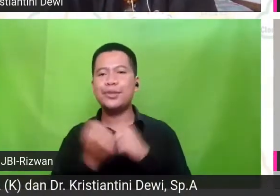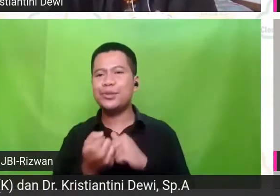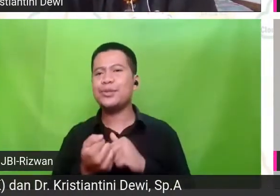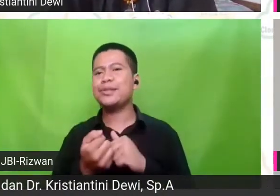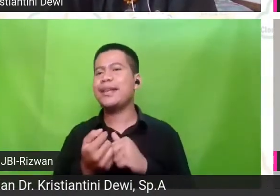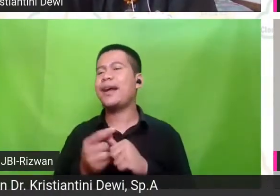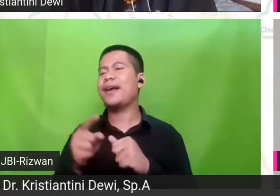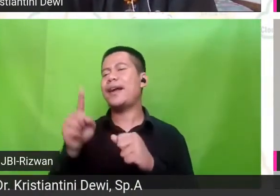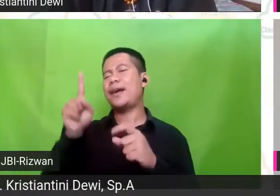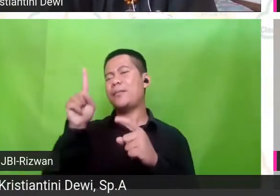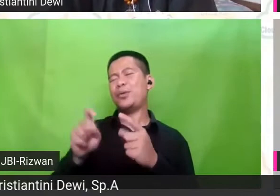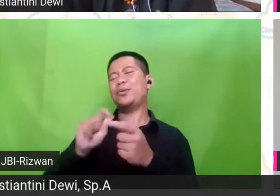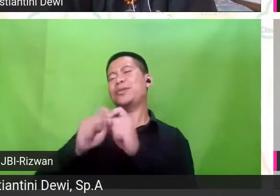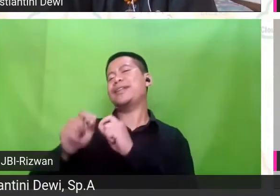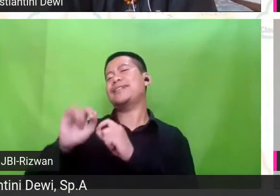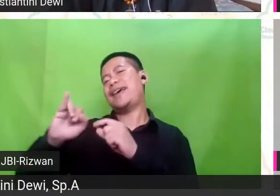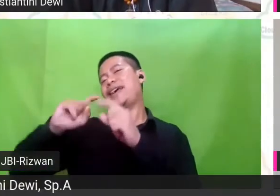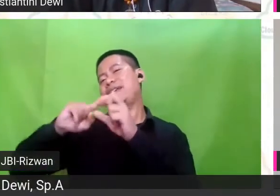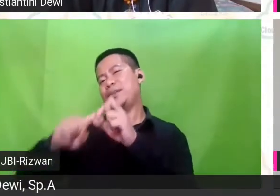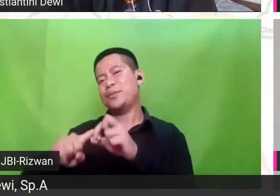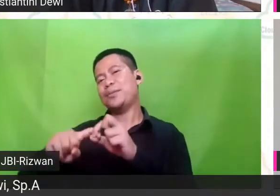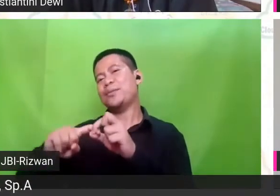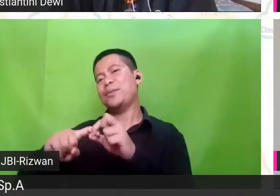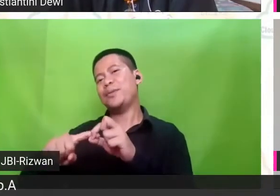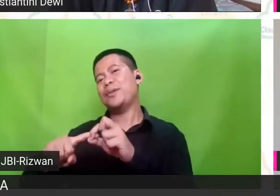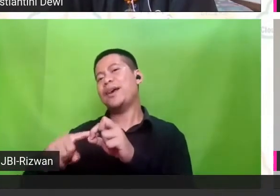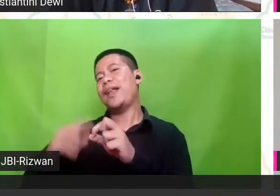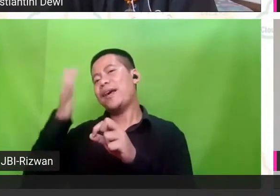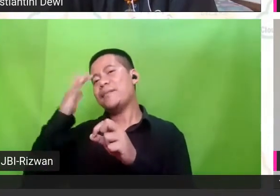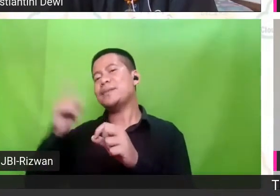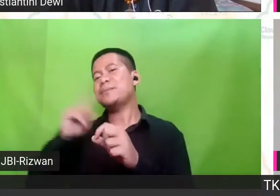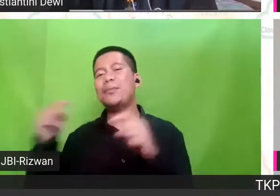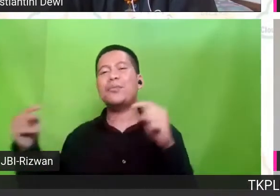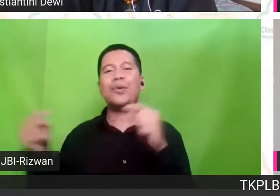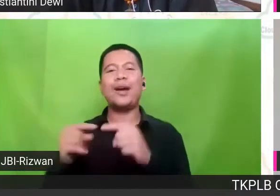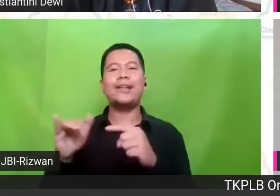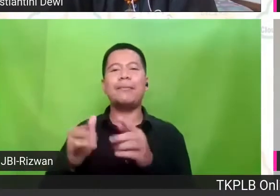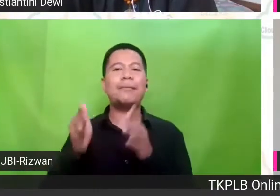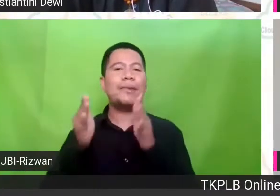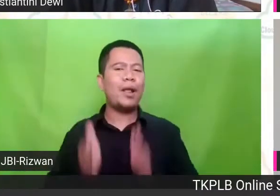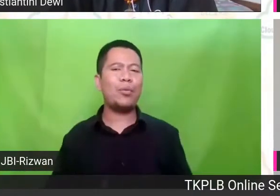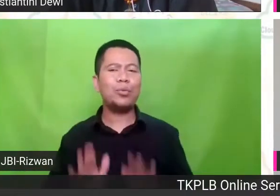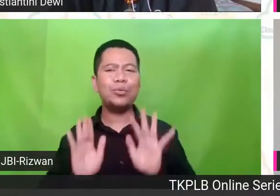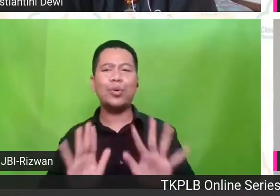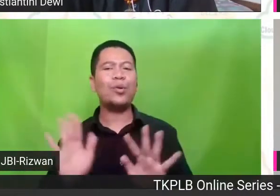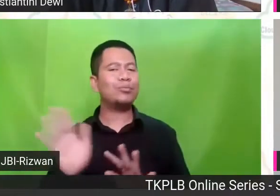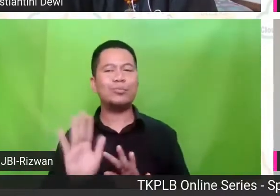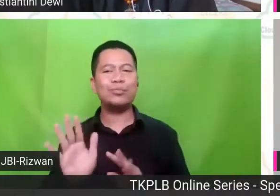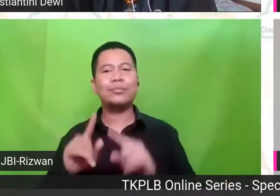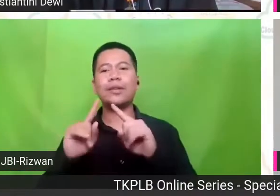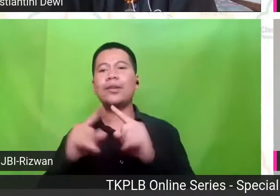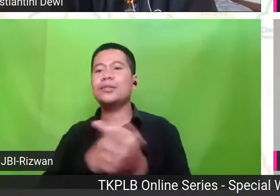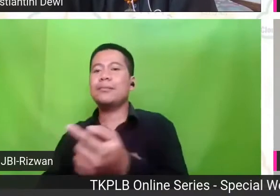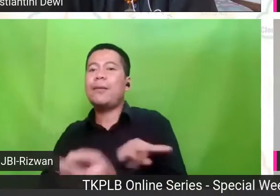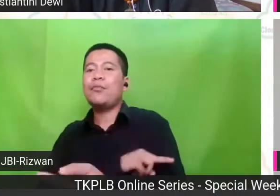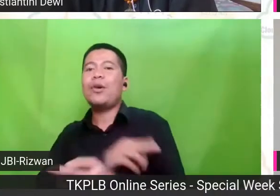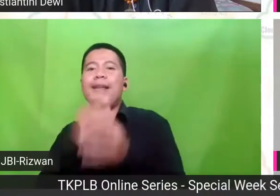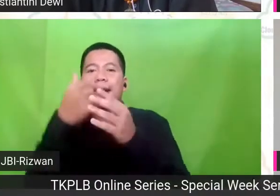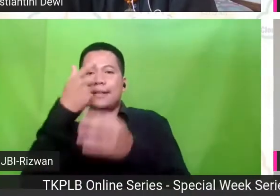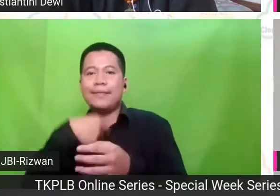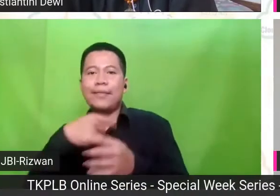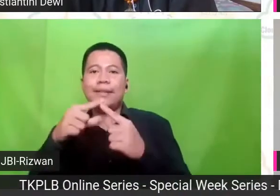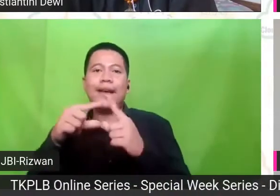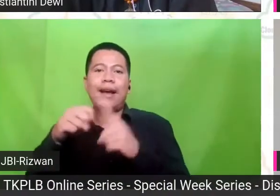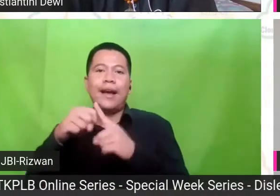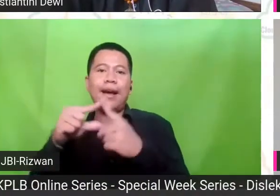tes IQ-nya karena berkaitan dengan tidak hanya perilaku, kemudian kemampuan yang sifatnya akademik, kita